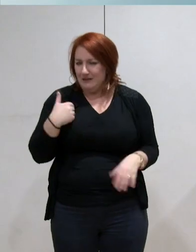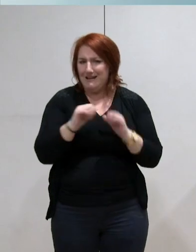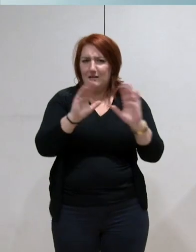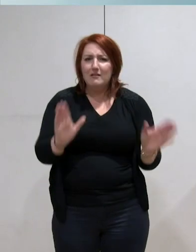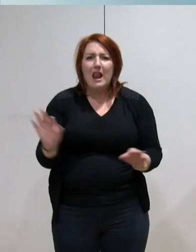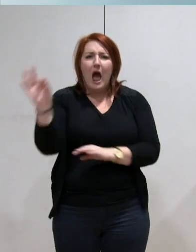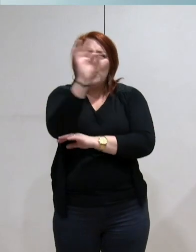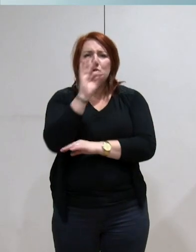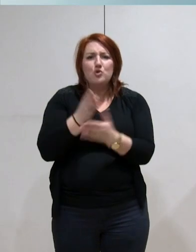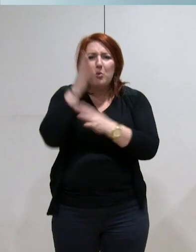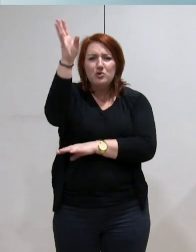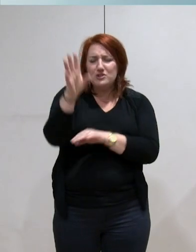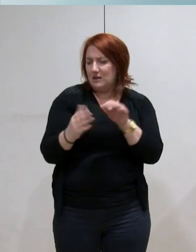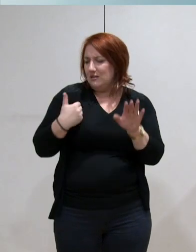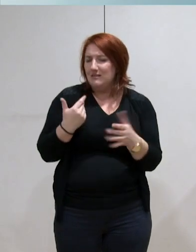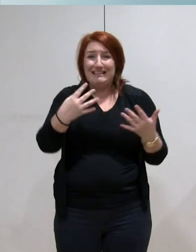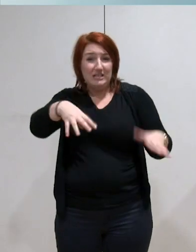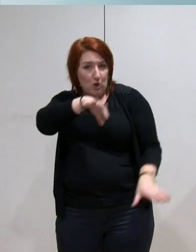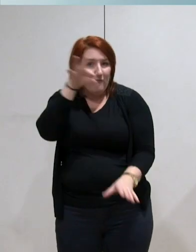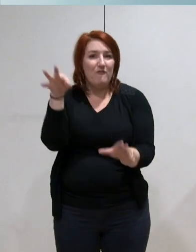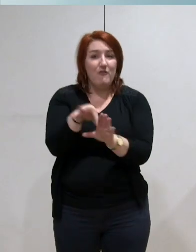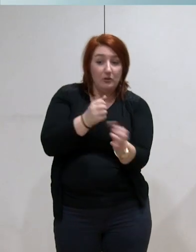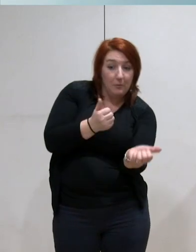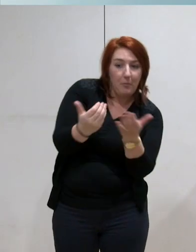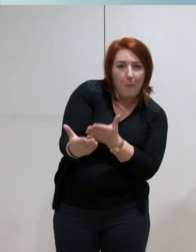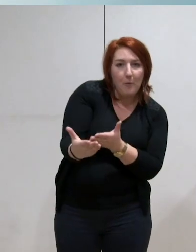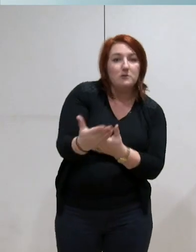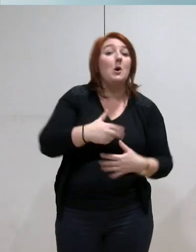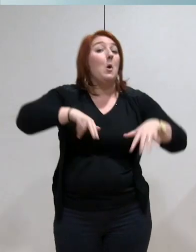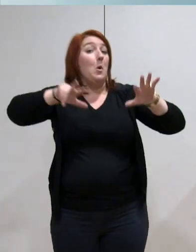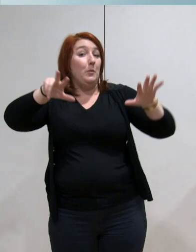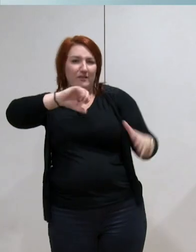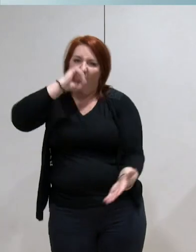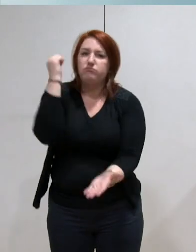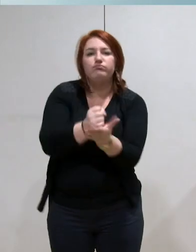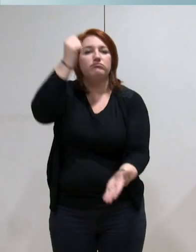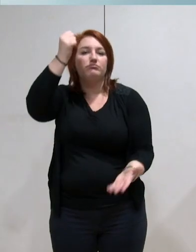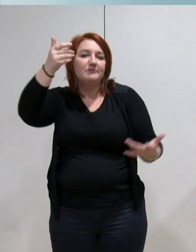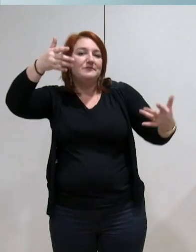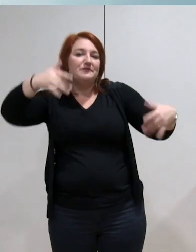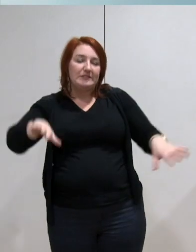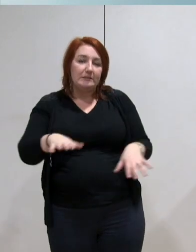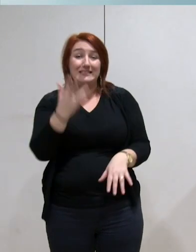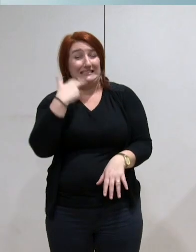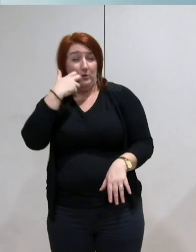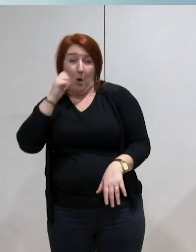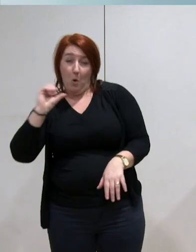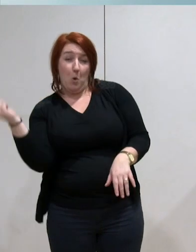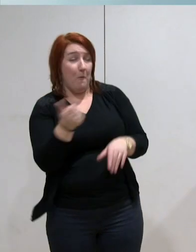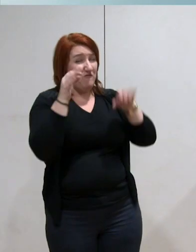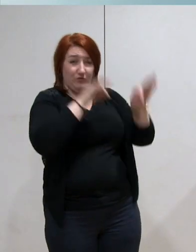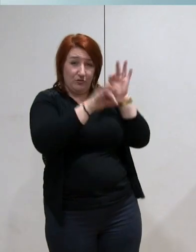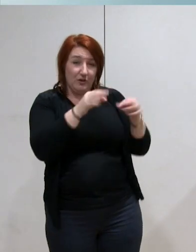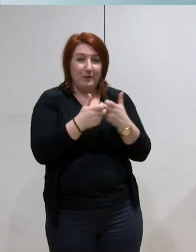19 projets mis à la votation et 8 projets retenus par le le vote des citoyens dont l'amélioration du